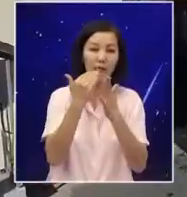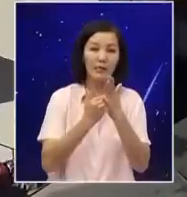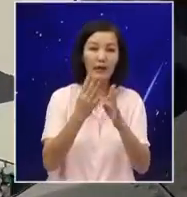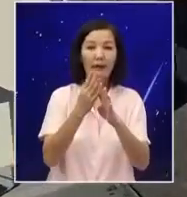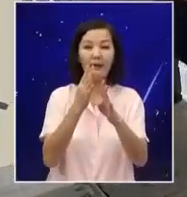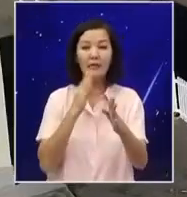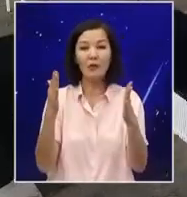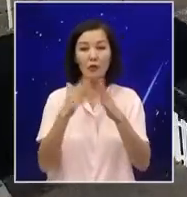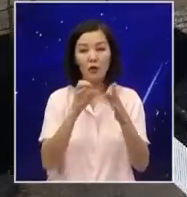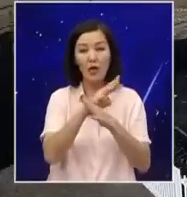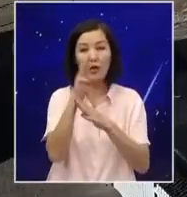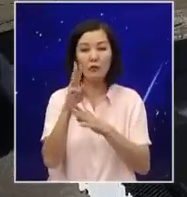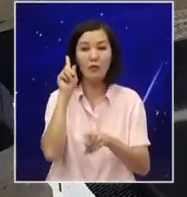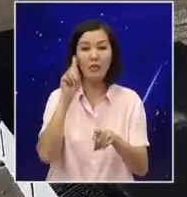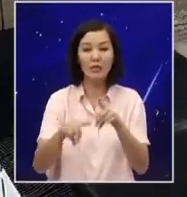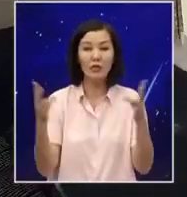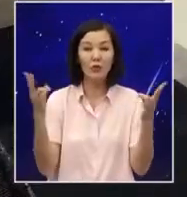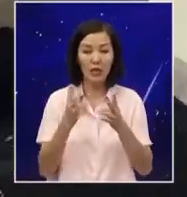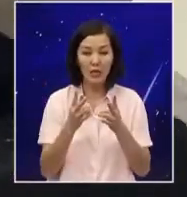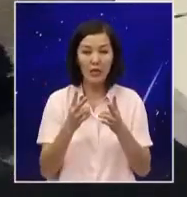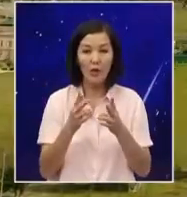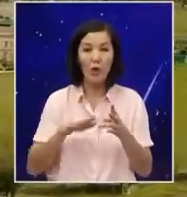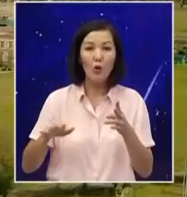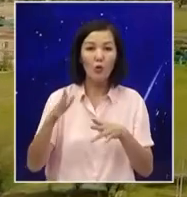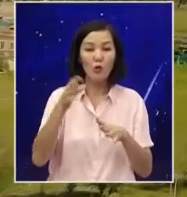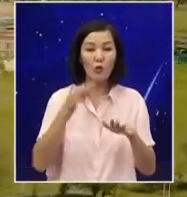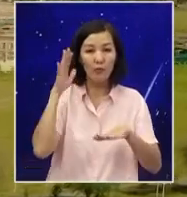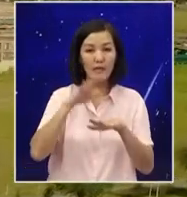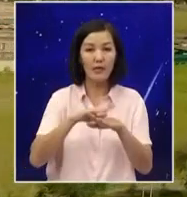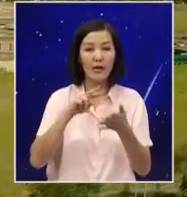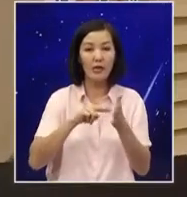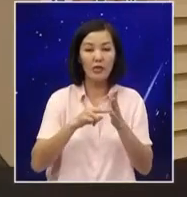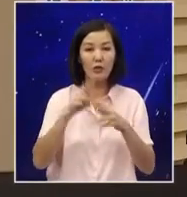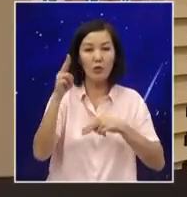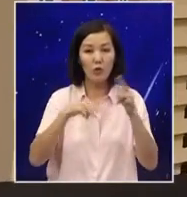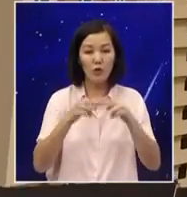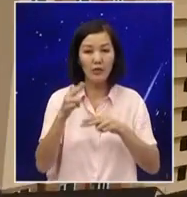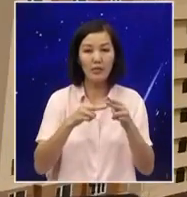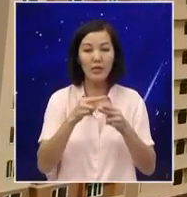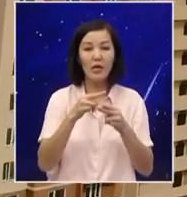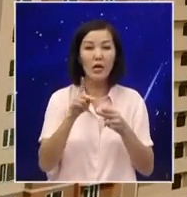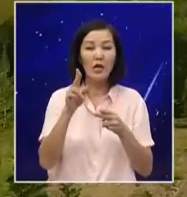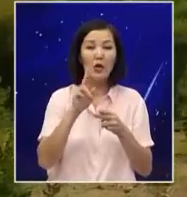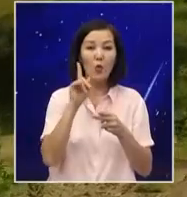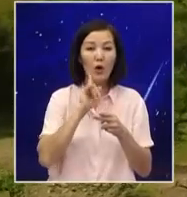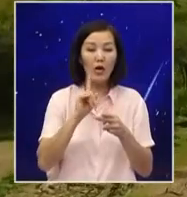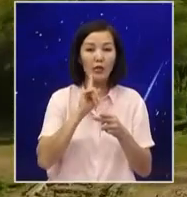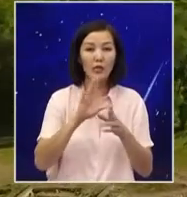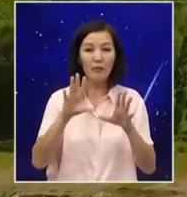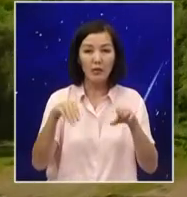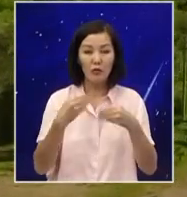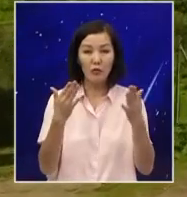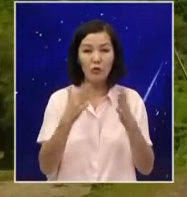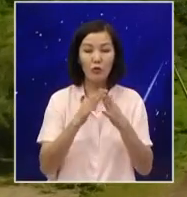тұрғандарды баспанамен қамтуды тездету қажет. Осы ретте өңір басшысы қаражатты құрылысқа ғана емес, жалға берілетін үйлерді субсидиялауды